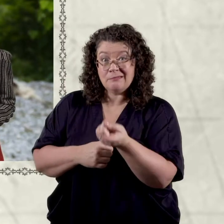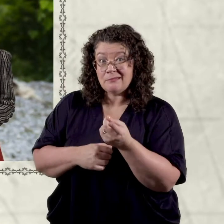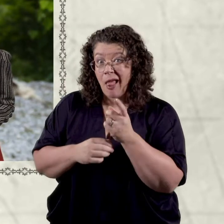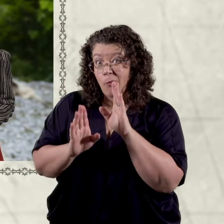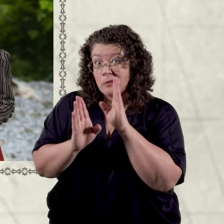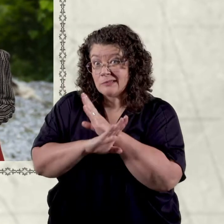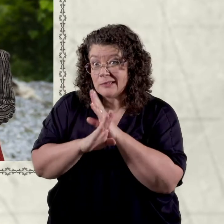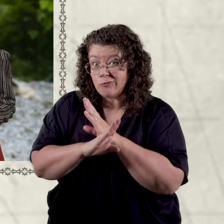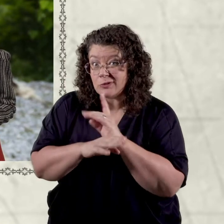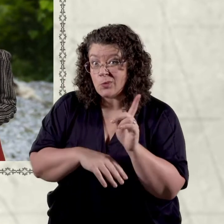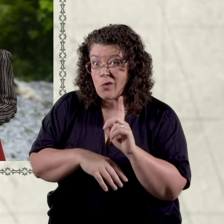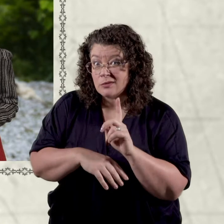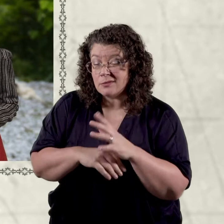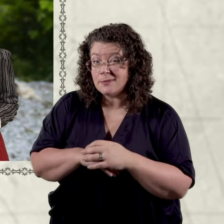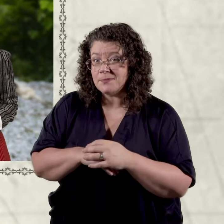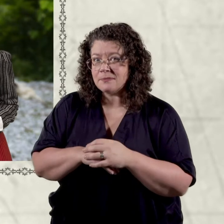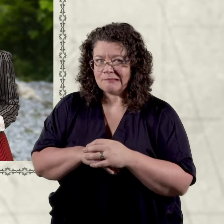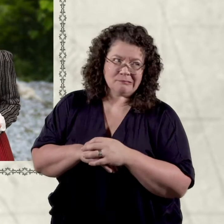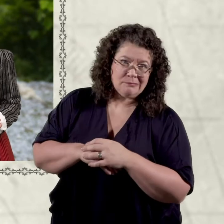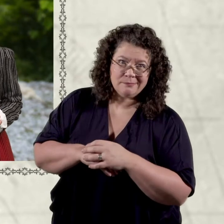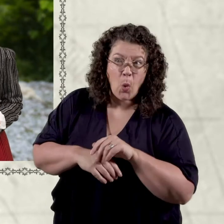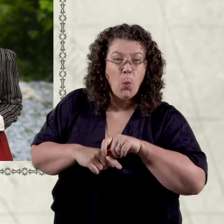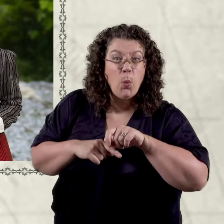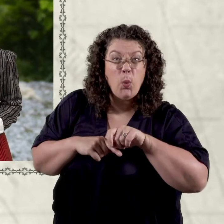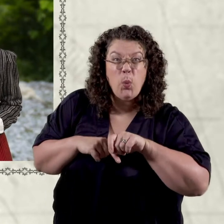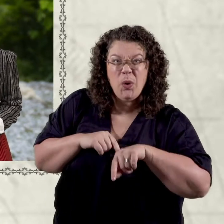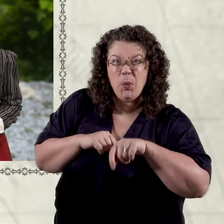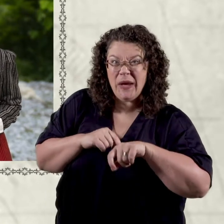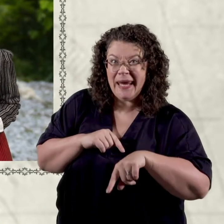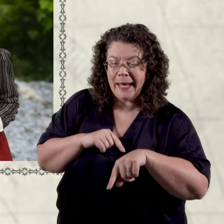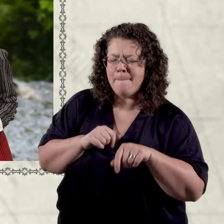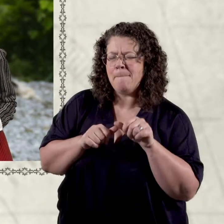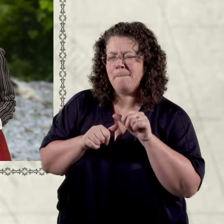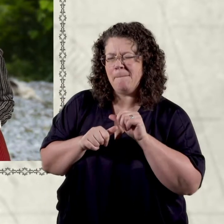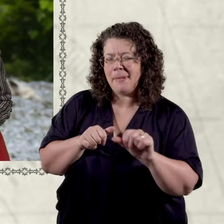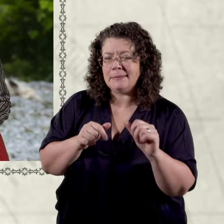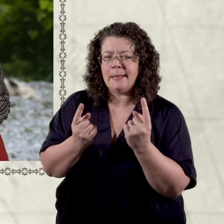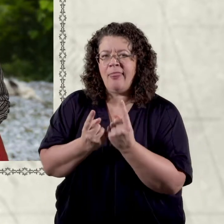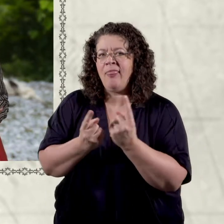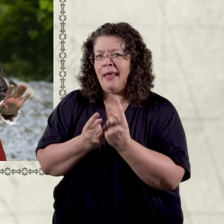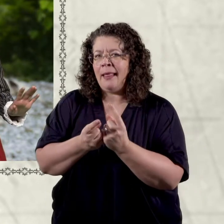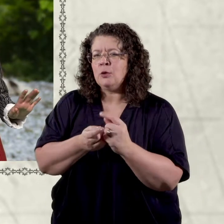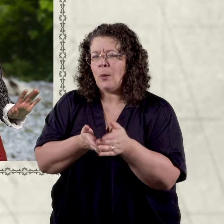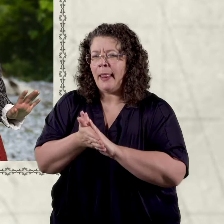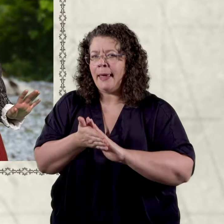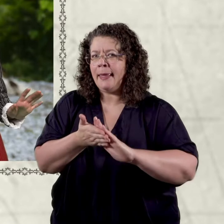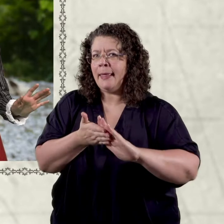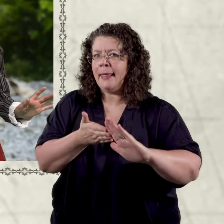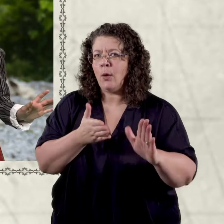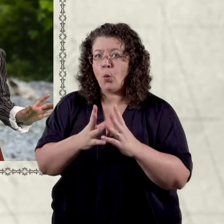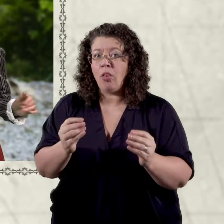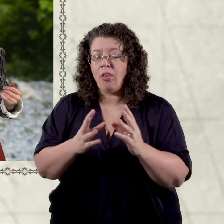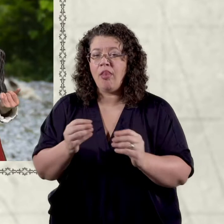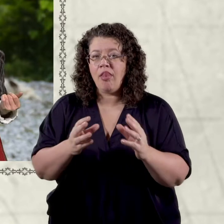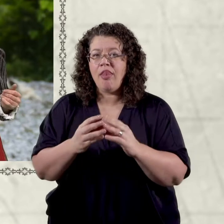eisiau gwybod cyfrinach? Roedd PP yn glynnhau gwlân yn well na dim byd. Oherwydd hyn,